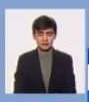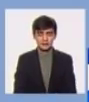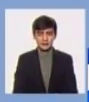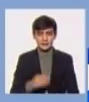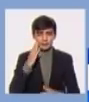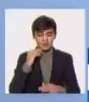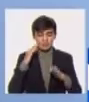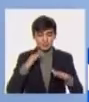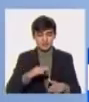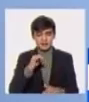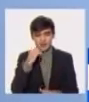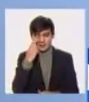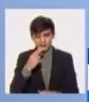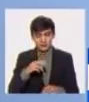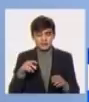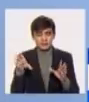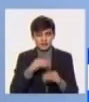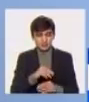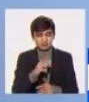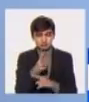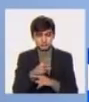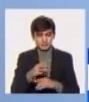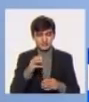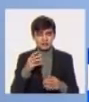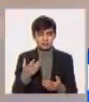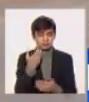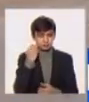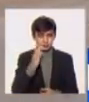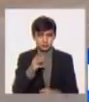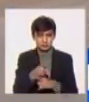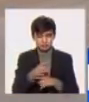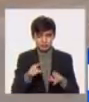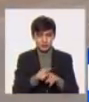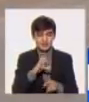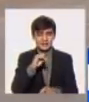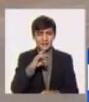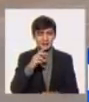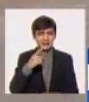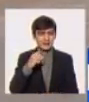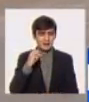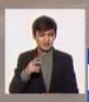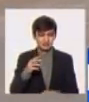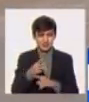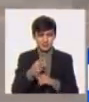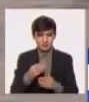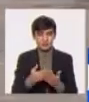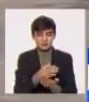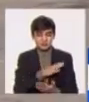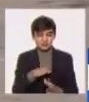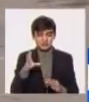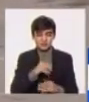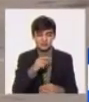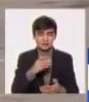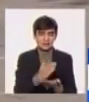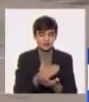В Алматы и столице отслеживать нарушителей будут при помощи сергек. У владельцев, которые неоднократно проигнорируют режим ЧП,